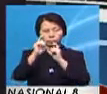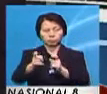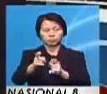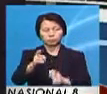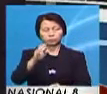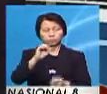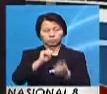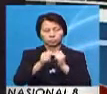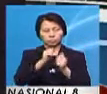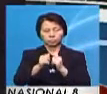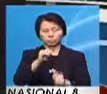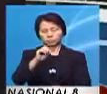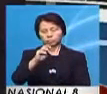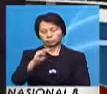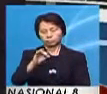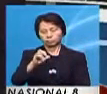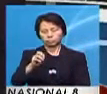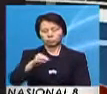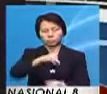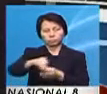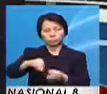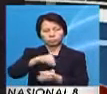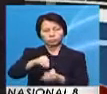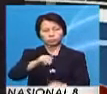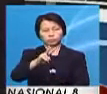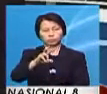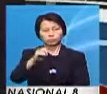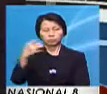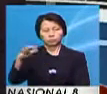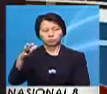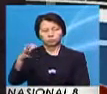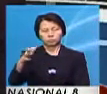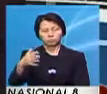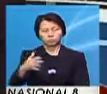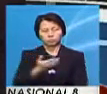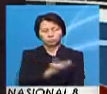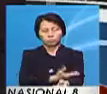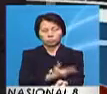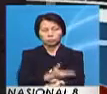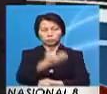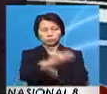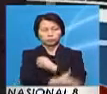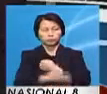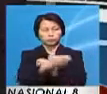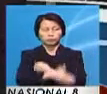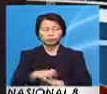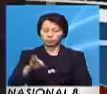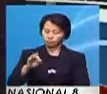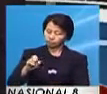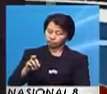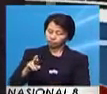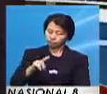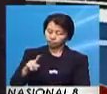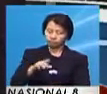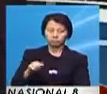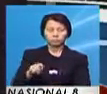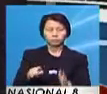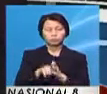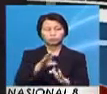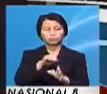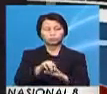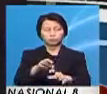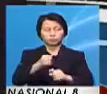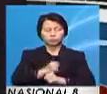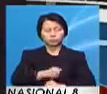Kementerian Pendidikan MSSM Milo 2015. Pelayar pelapis negara Muhammad Fauzi Kaman Shah pula berangkul